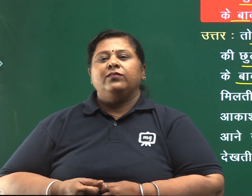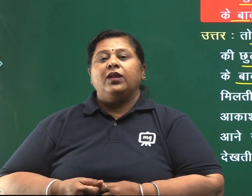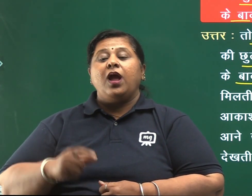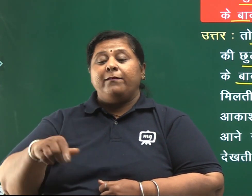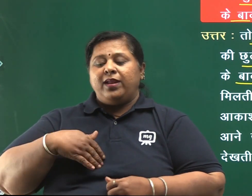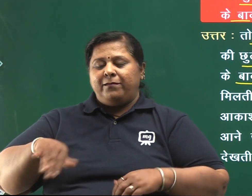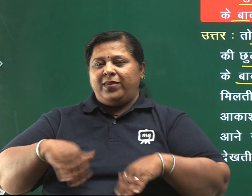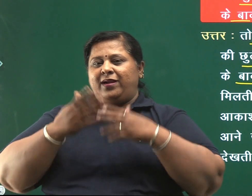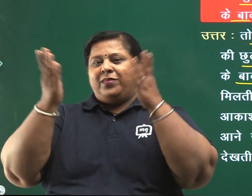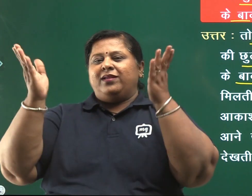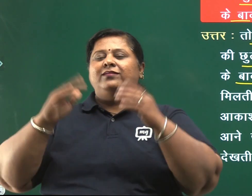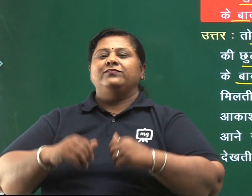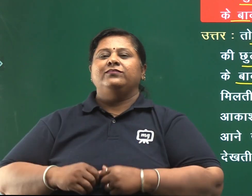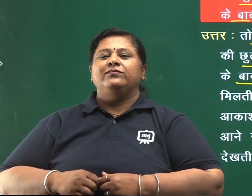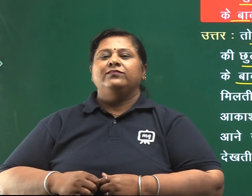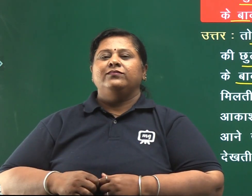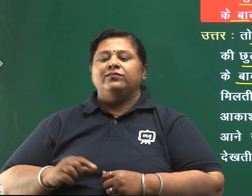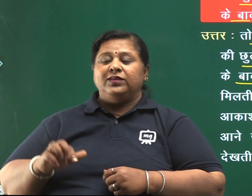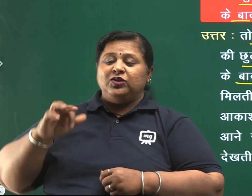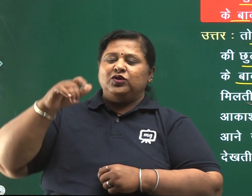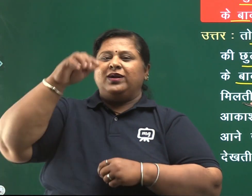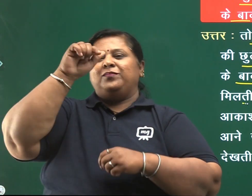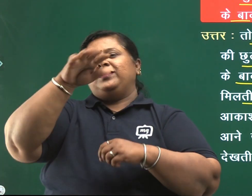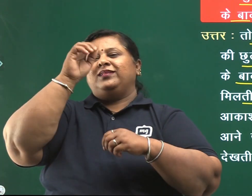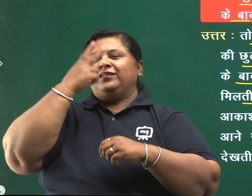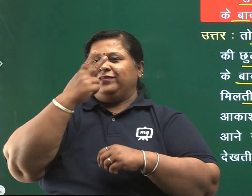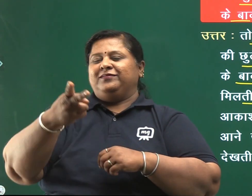अपने पेड़ पर चढ़ी मिलती थी